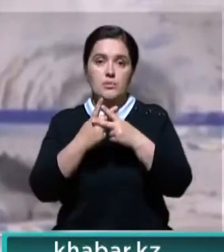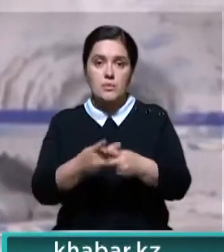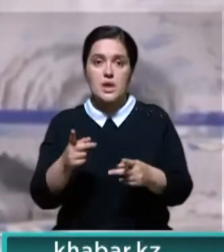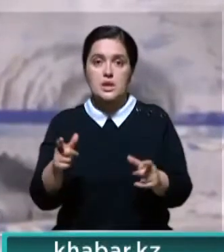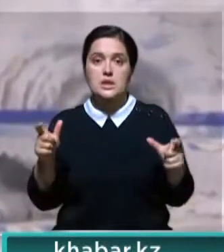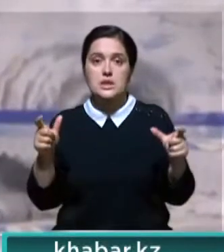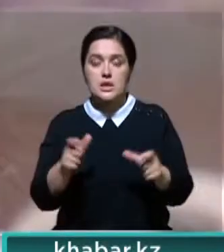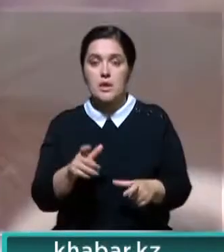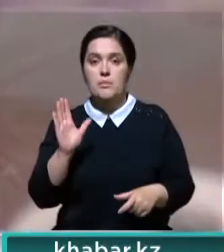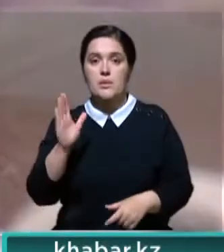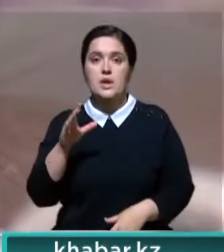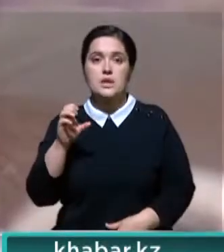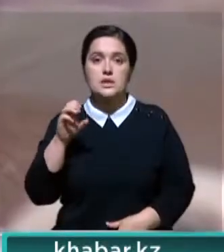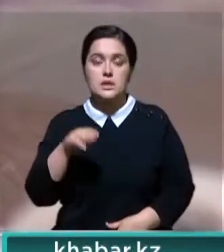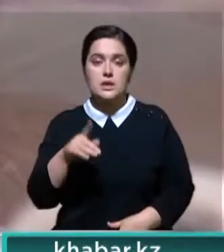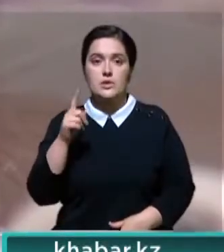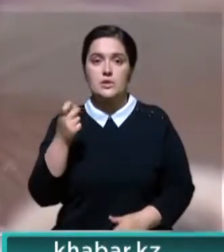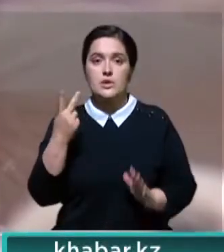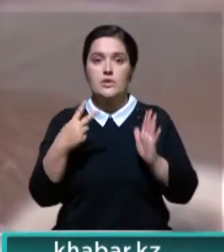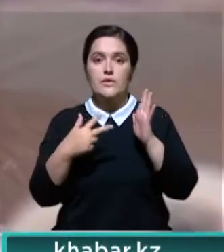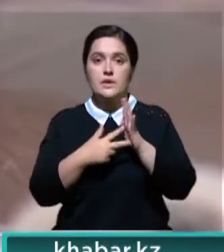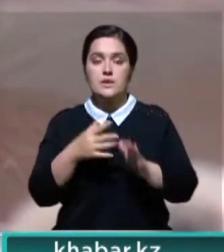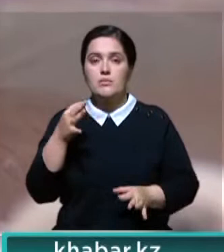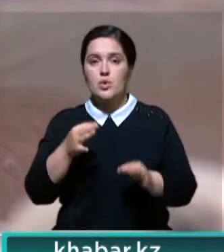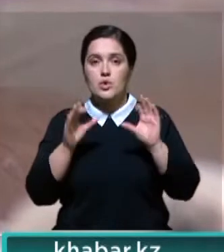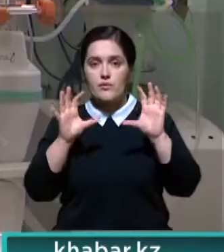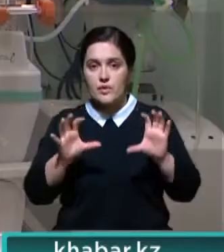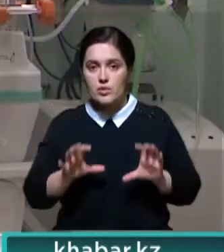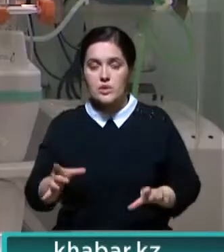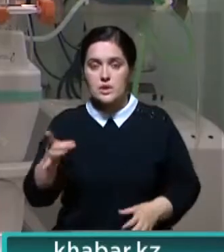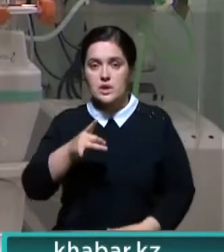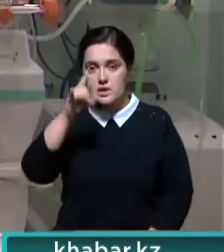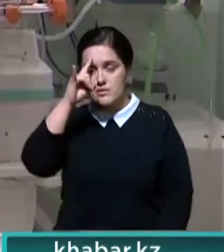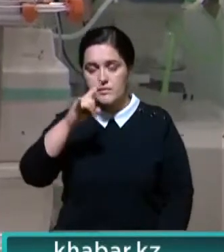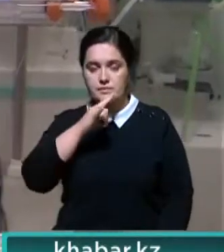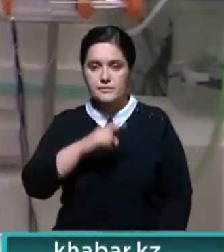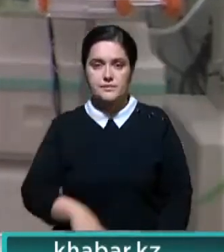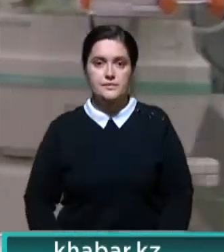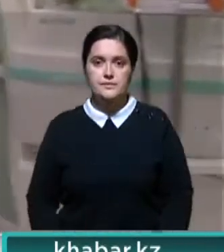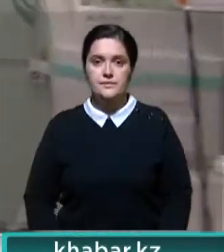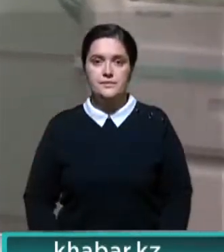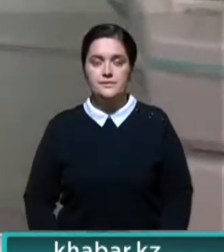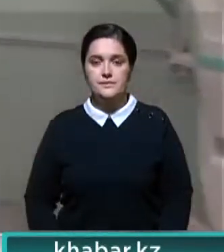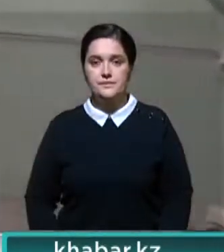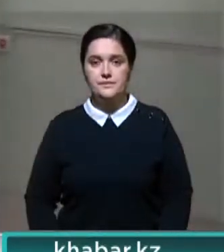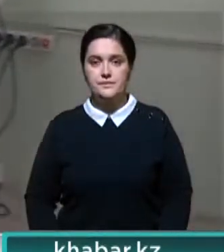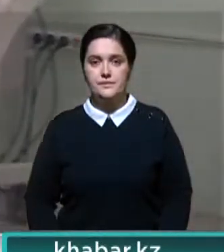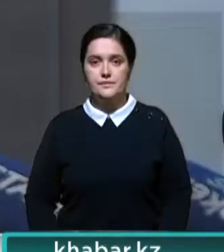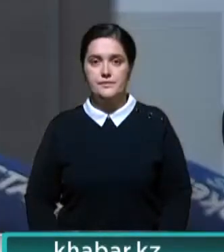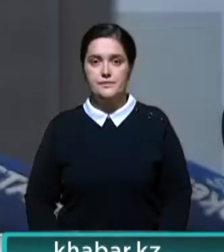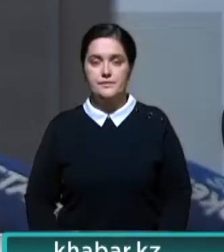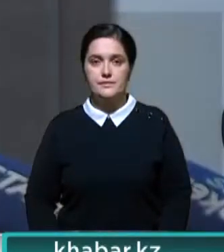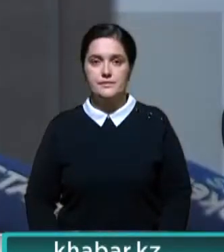лишения свободы. Данная санкция предусмотрена статьей 128 Уголовного кодекса Республики Казахстан.